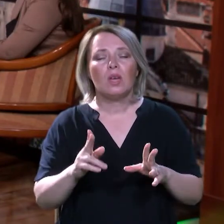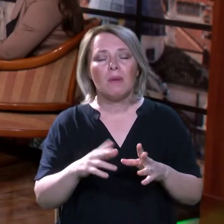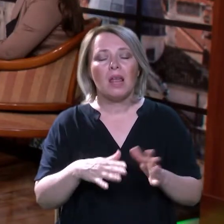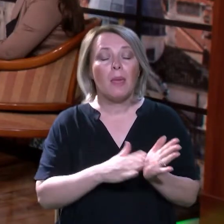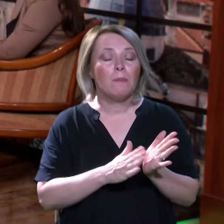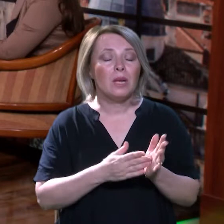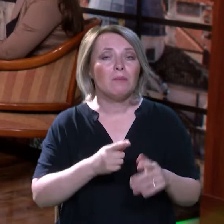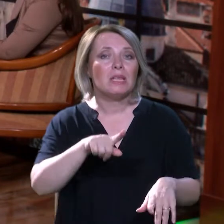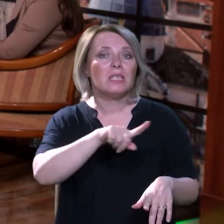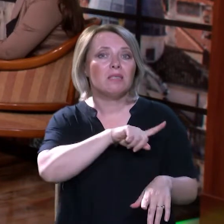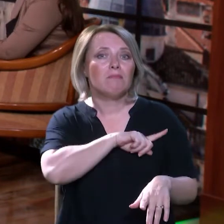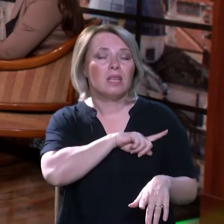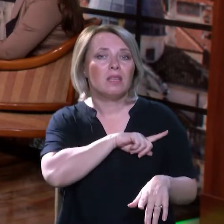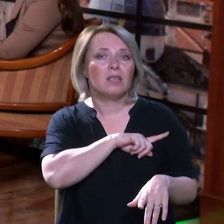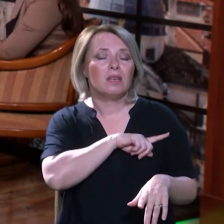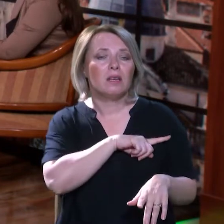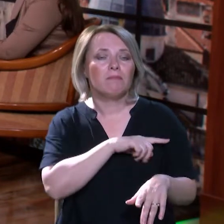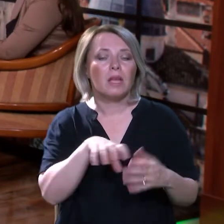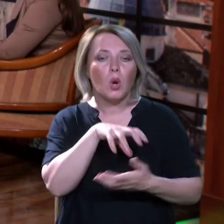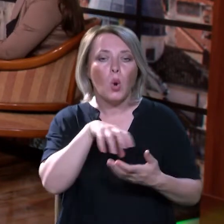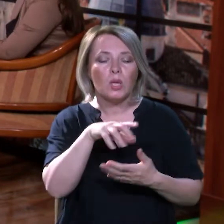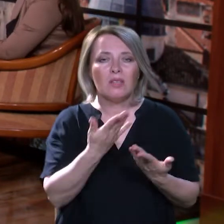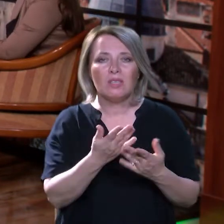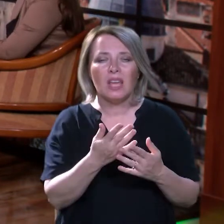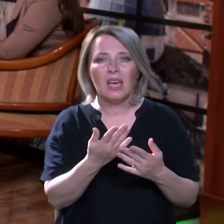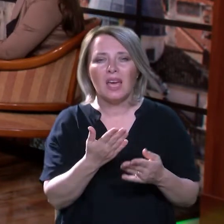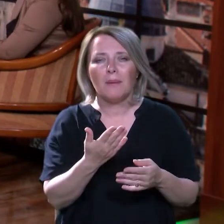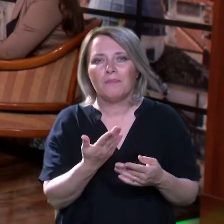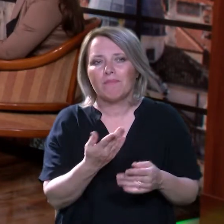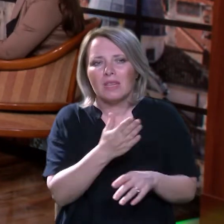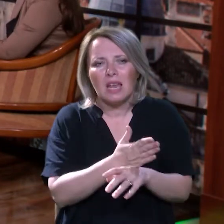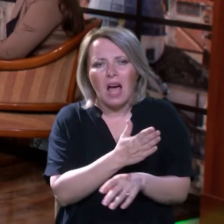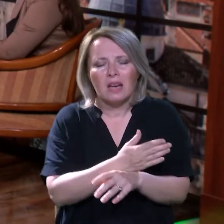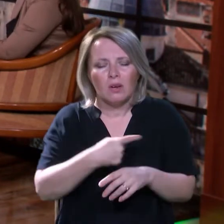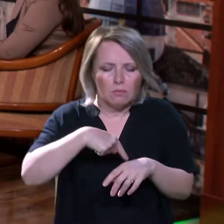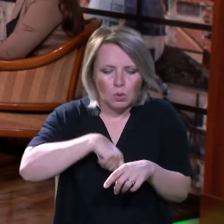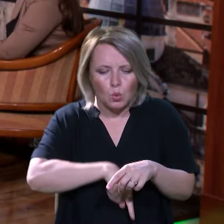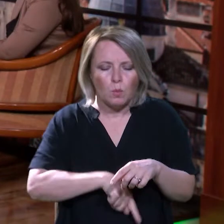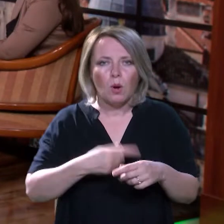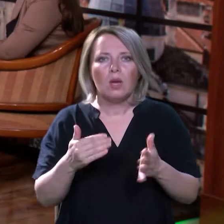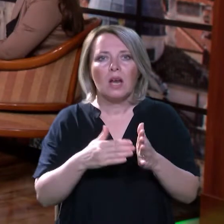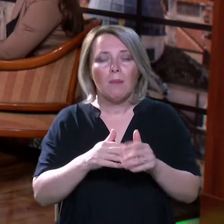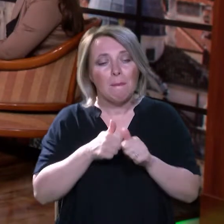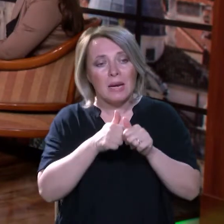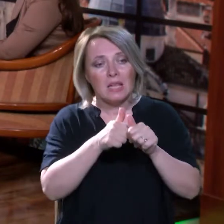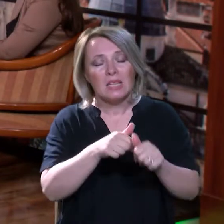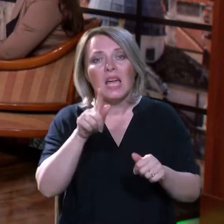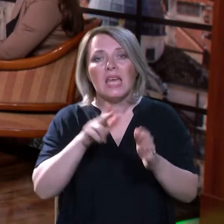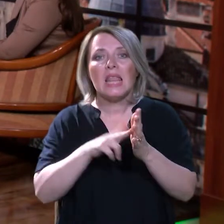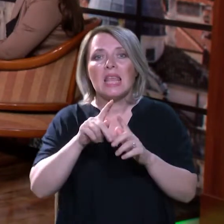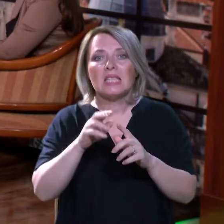primjerice smrt roditelja ili bake ili djeda. Dakle, to su neke rane koje su prilično duboke i trebalo bi odmah pratiti intenzivno. Tako